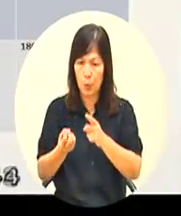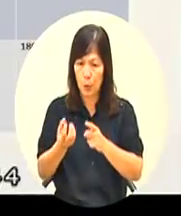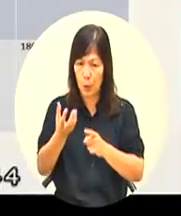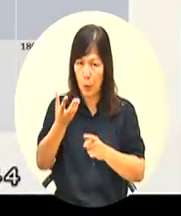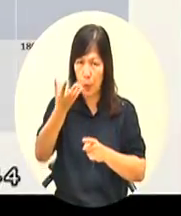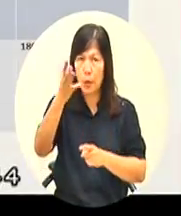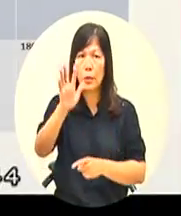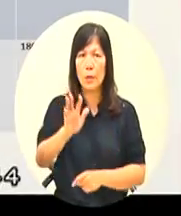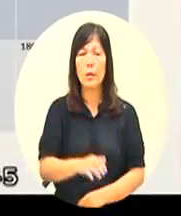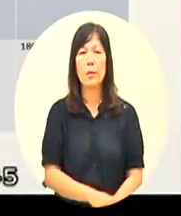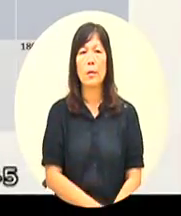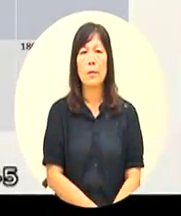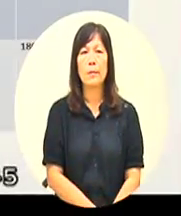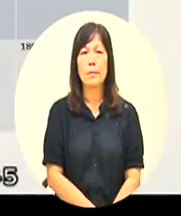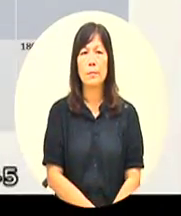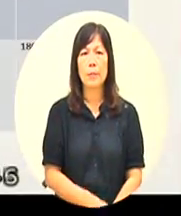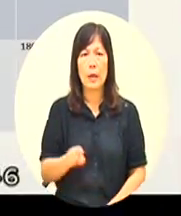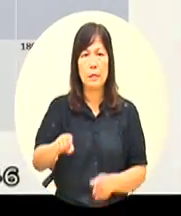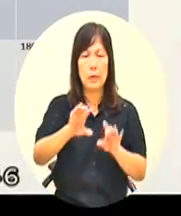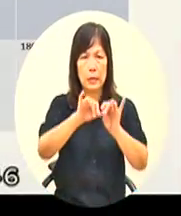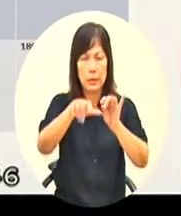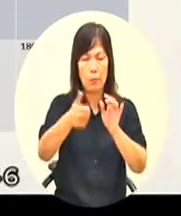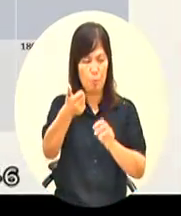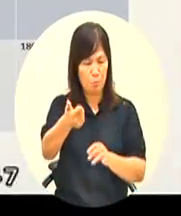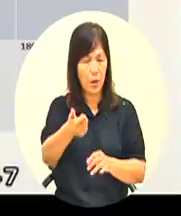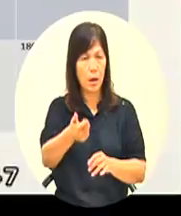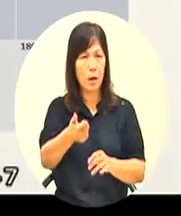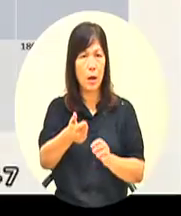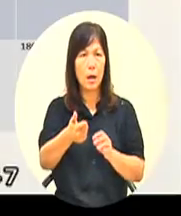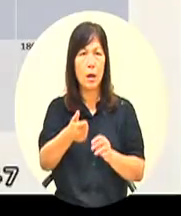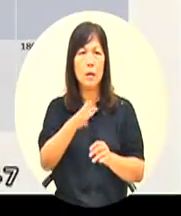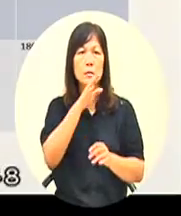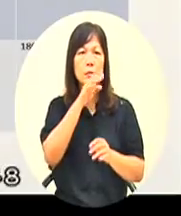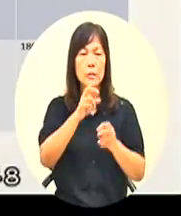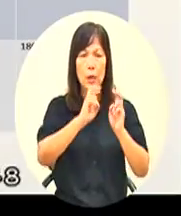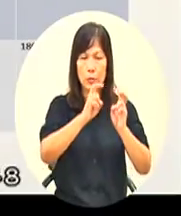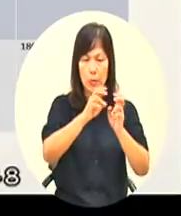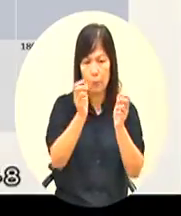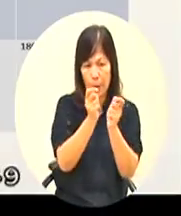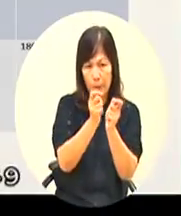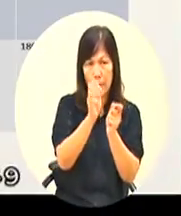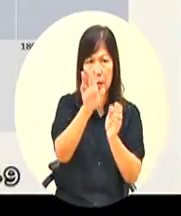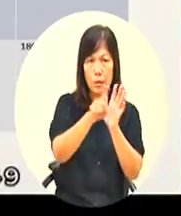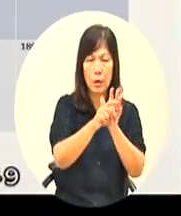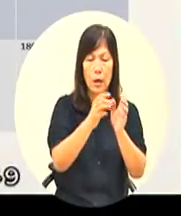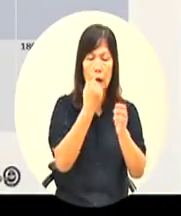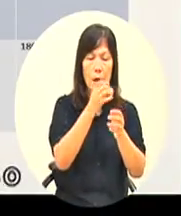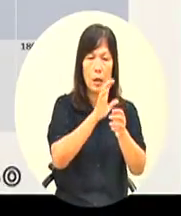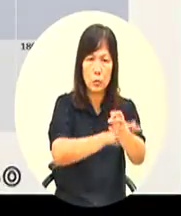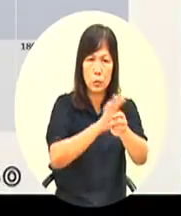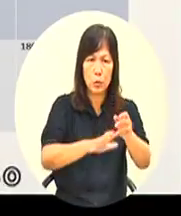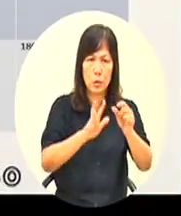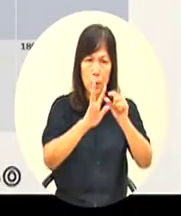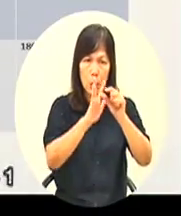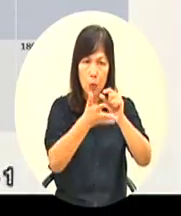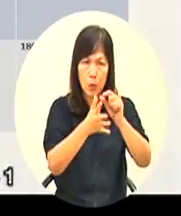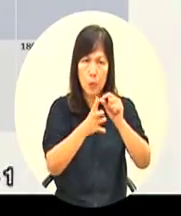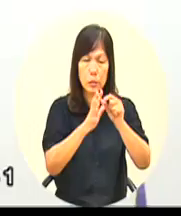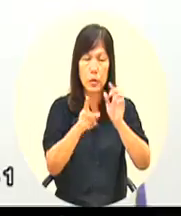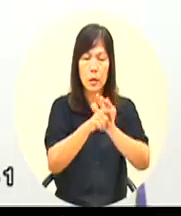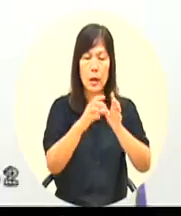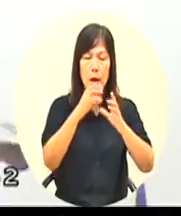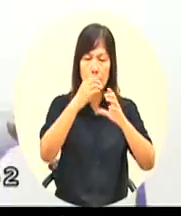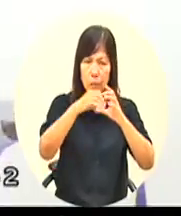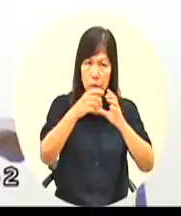增加，因为它是地点非常的棒，刚好是在捷运站的旁边，左营国中周边还有巨大汉神